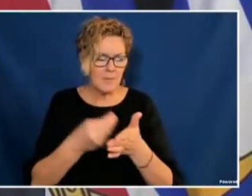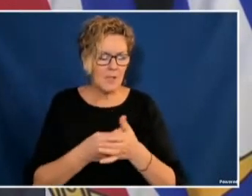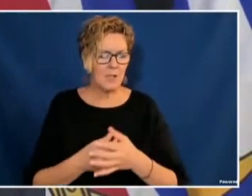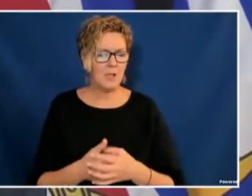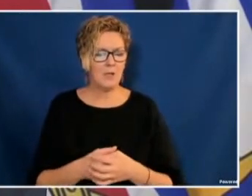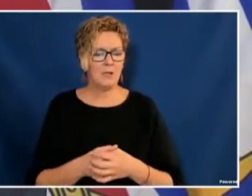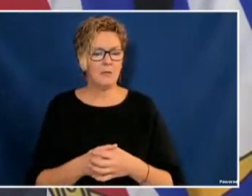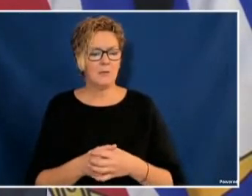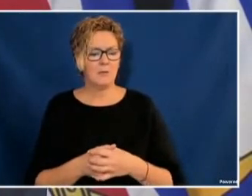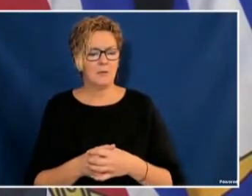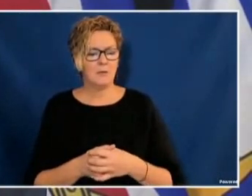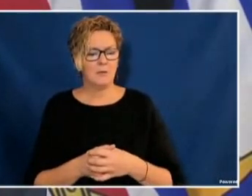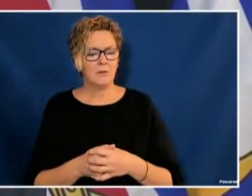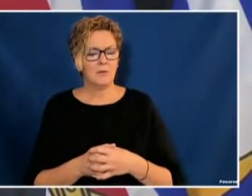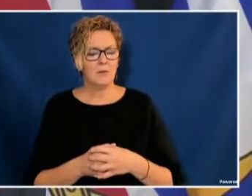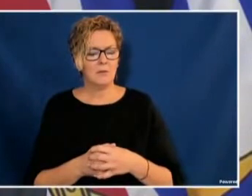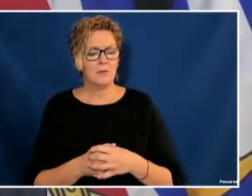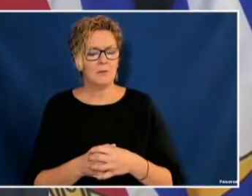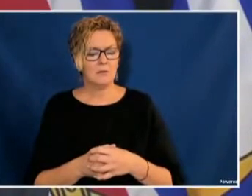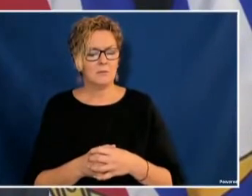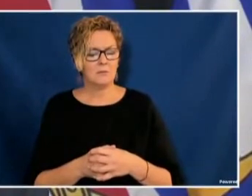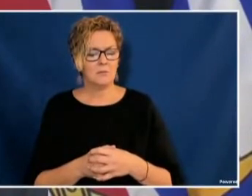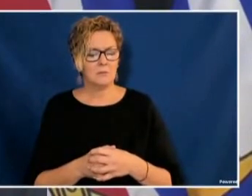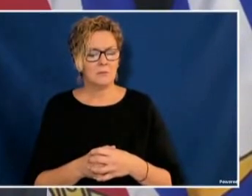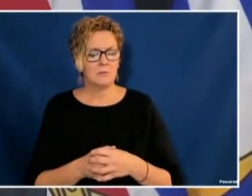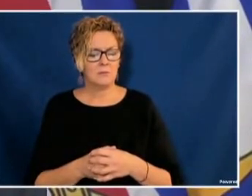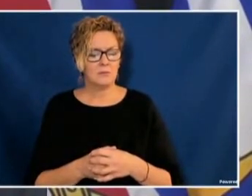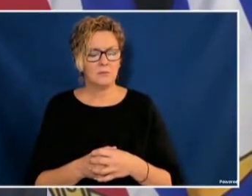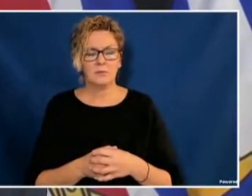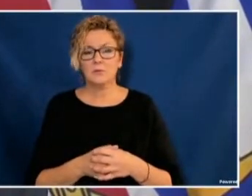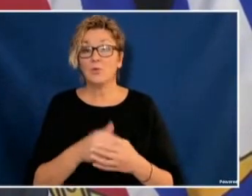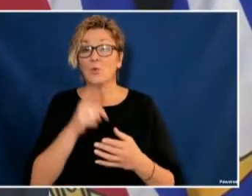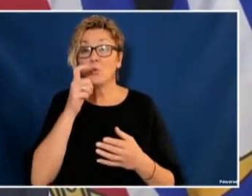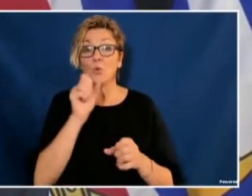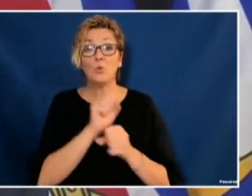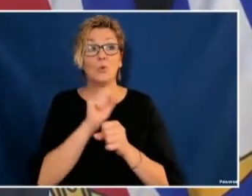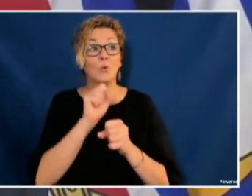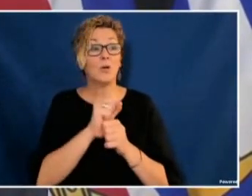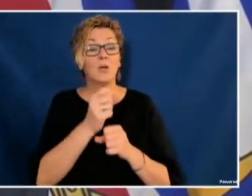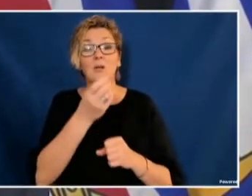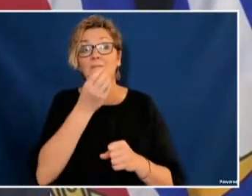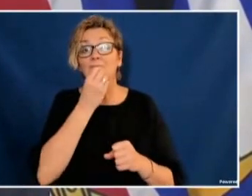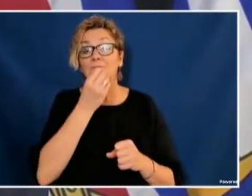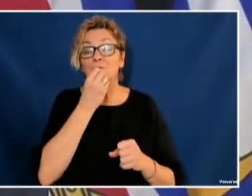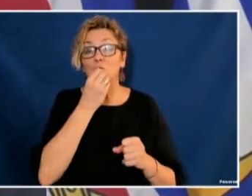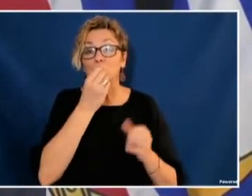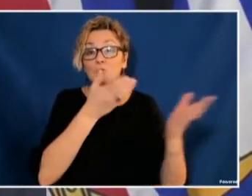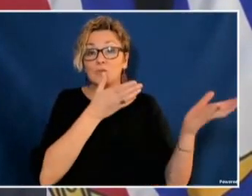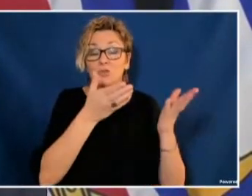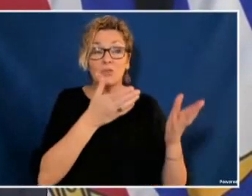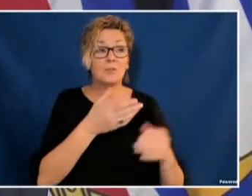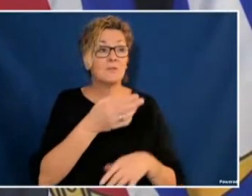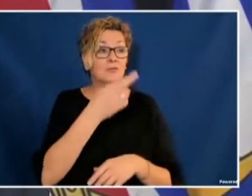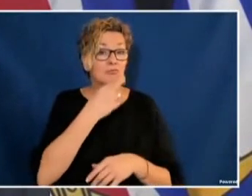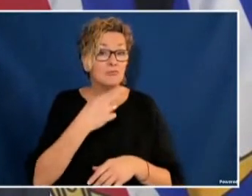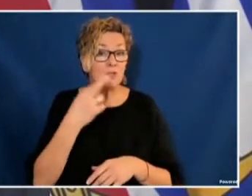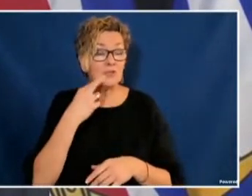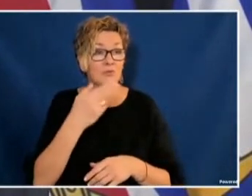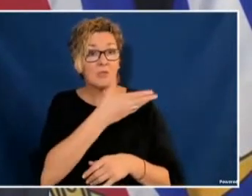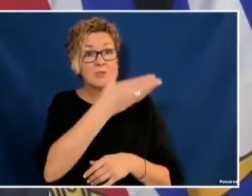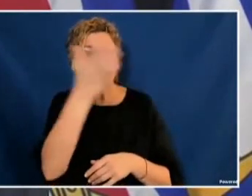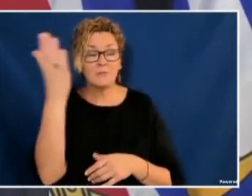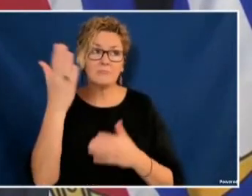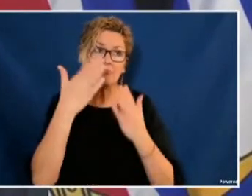pandémie, un peu partout dans la société. Le courage montré, je pense que c'est important pour nos